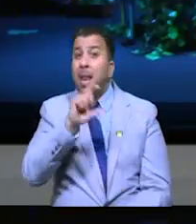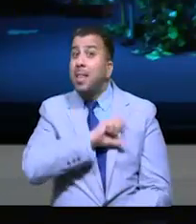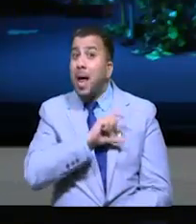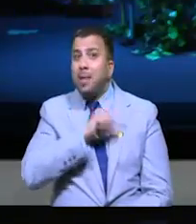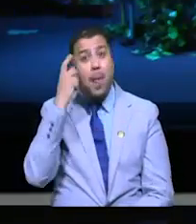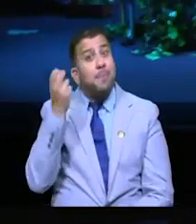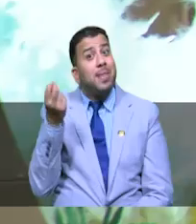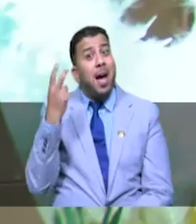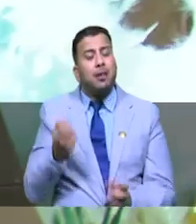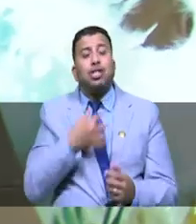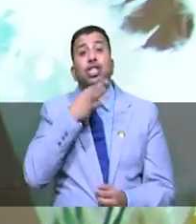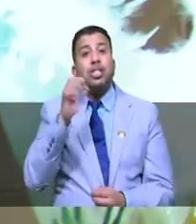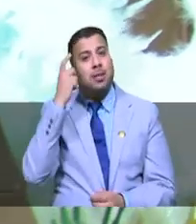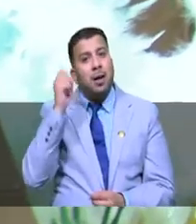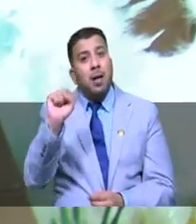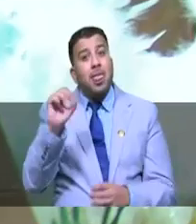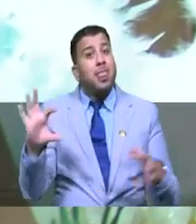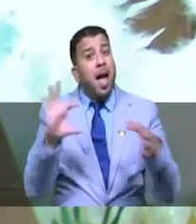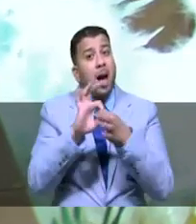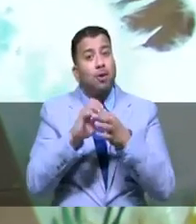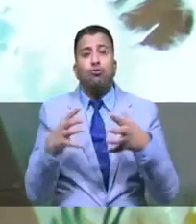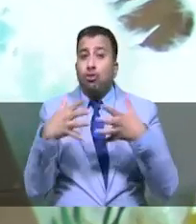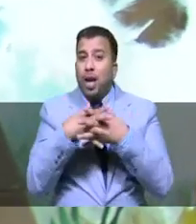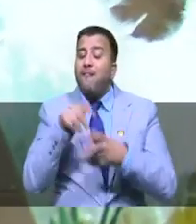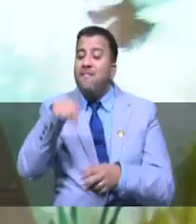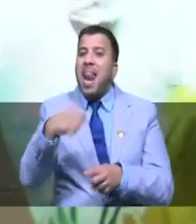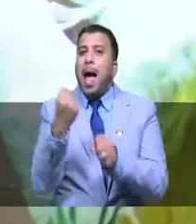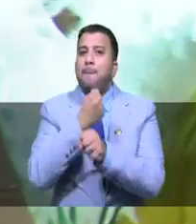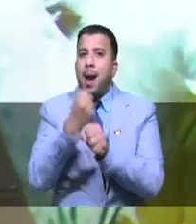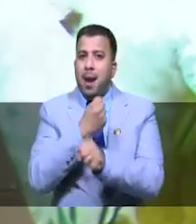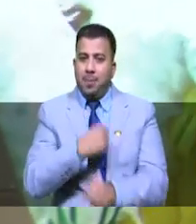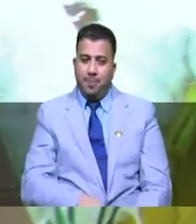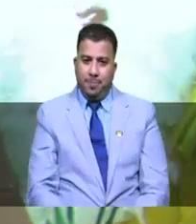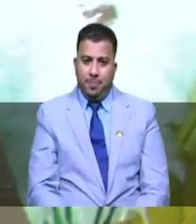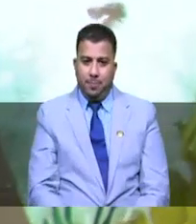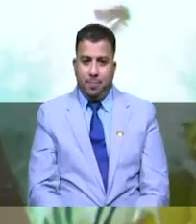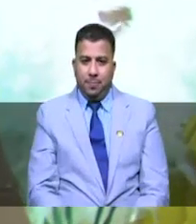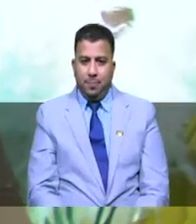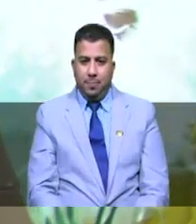الإبداع والابتكار وتعزيز قيم التعاون والتشارك في العمل.